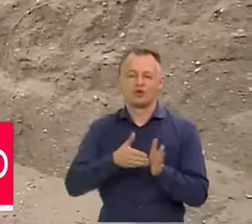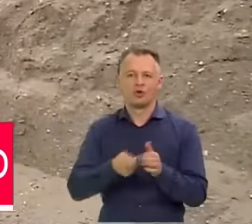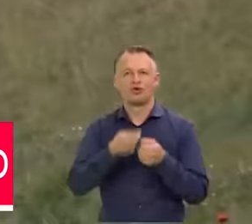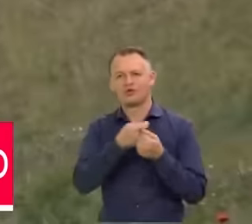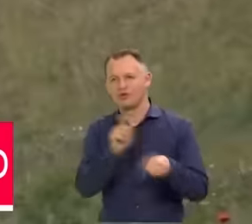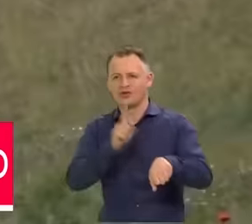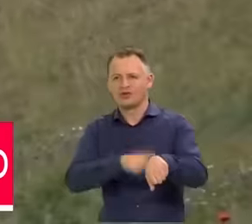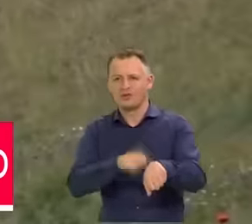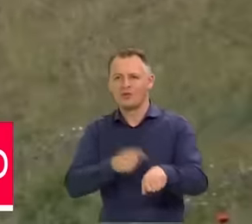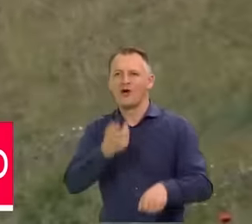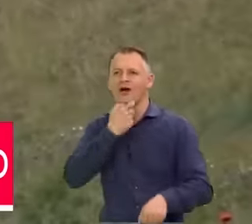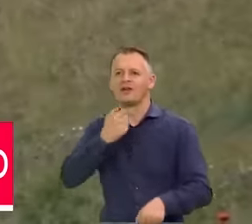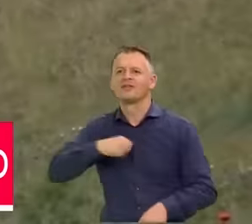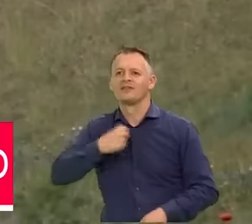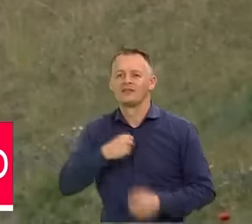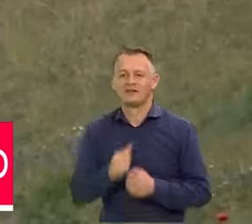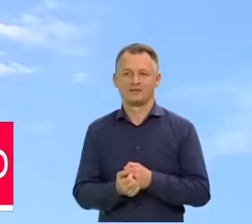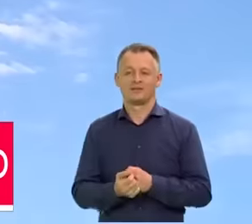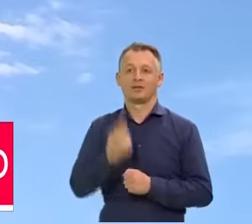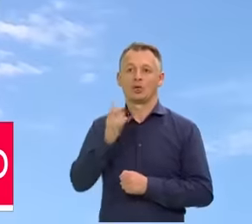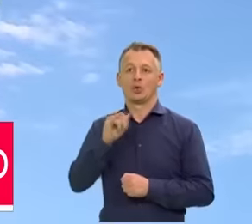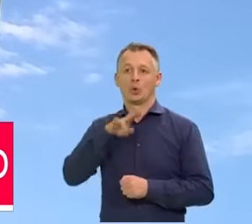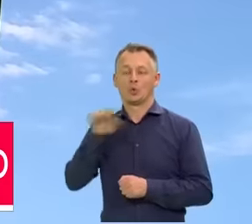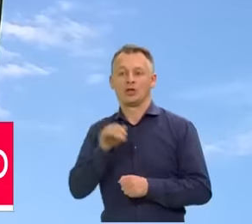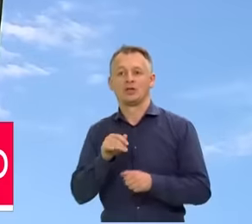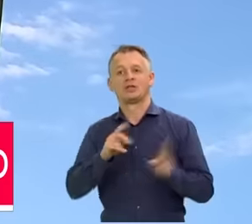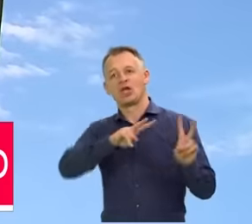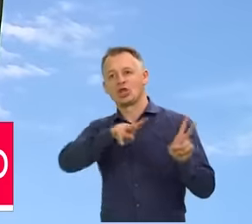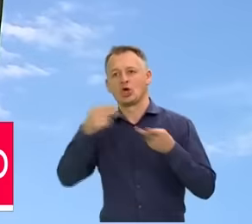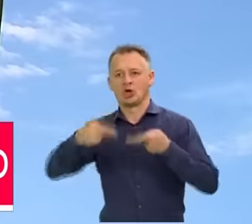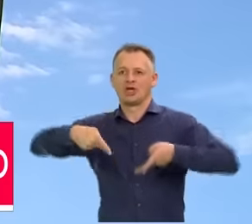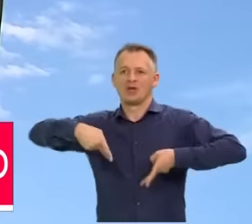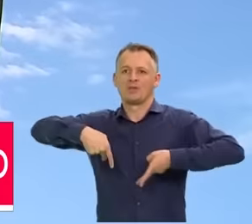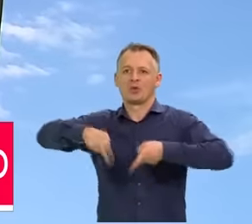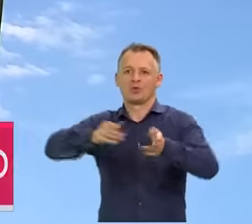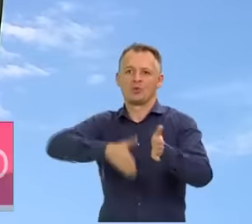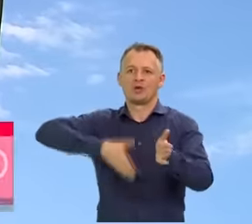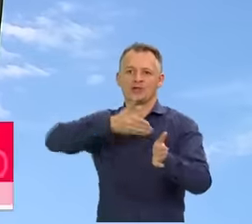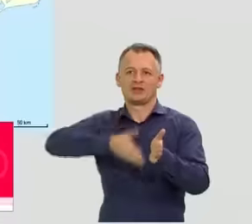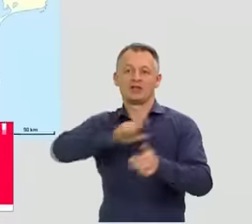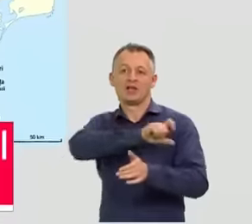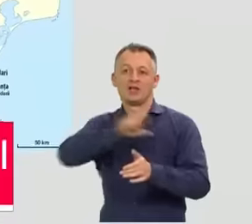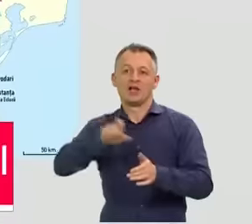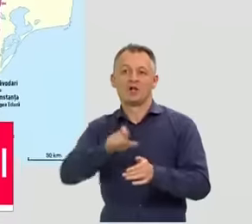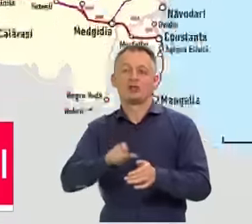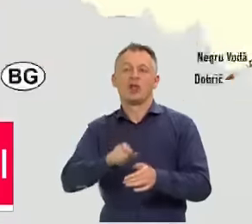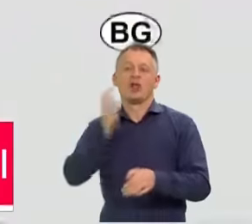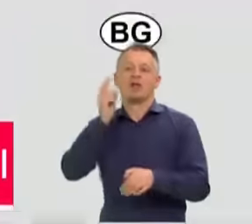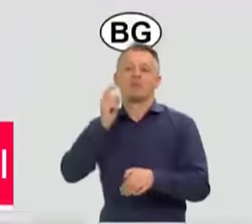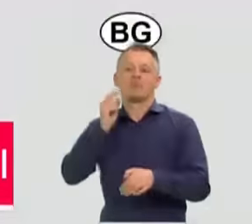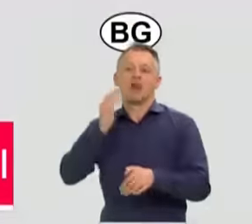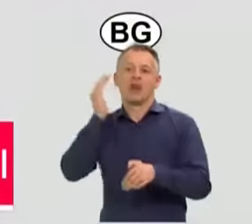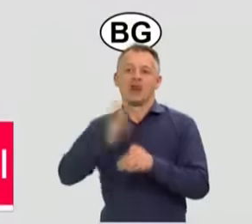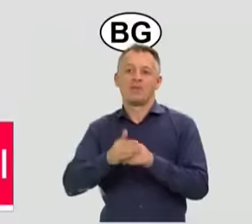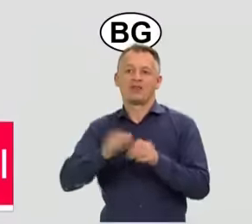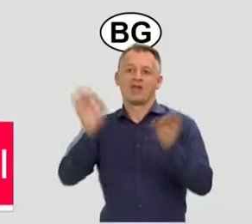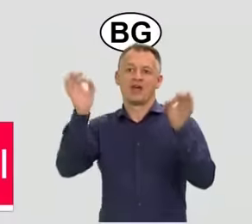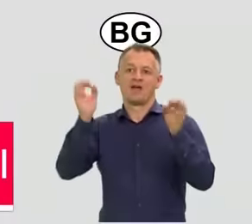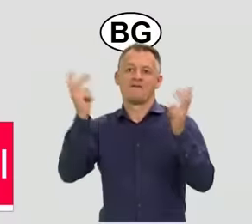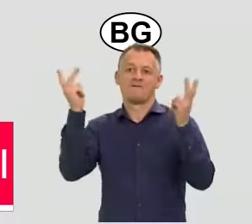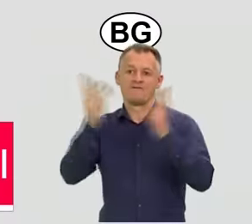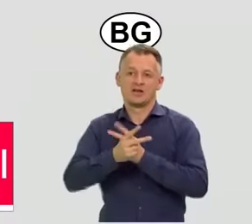toată tinerețea. De la 1 iunie, trenurile vor reveni pe traseul inițial, dar din cauza restricțiilor de viteză, o călătorie între București Nord